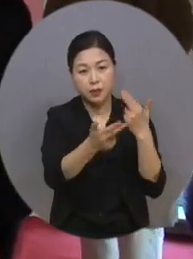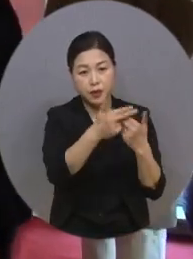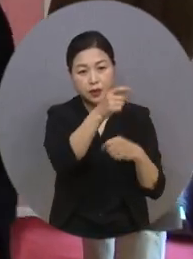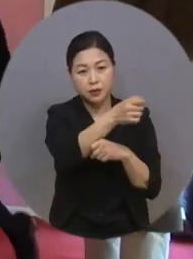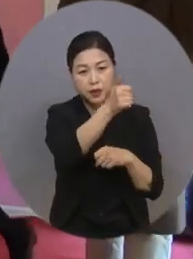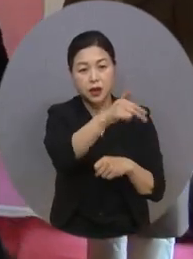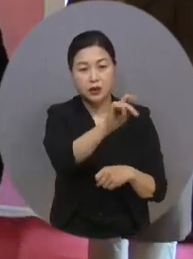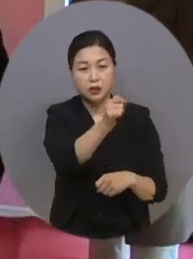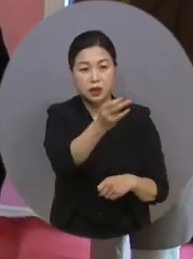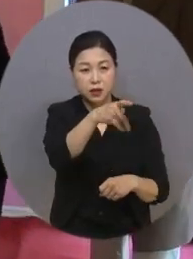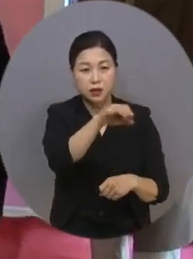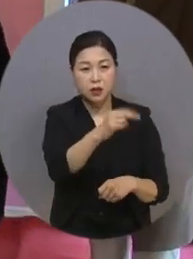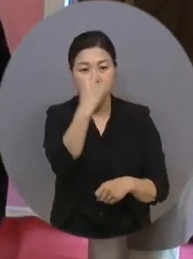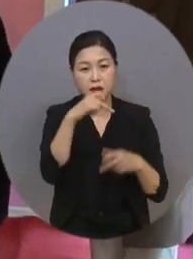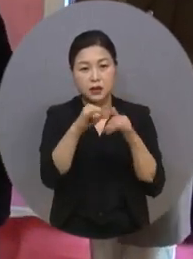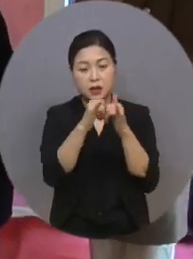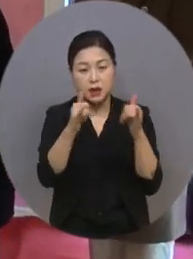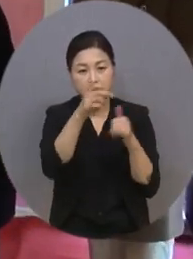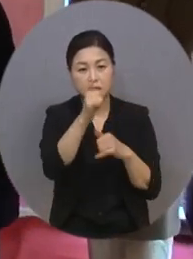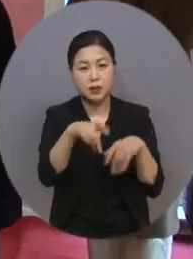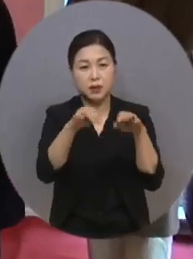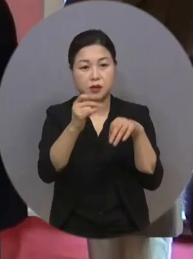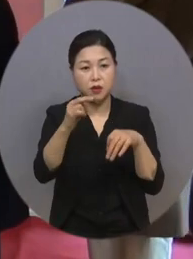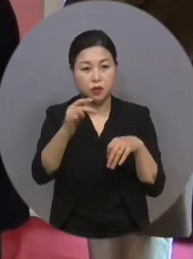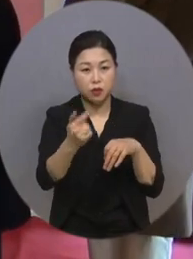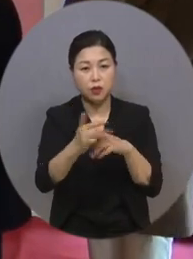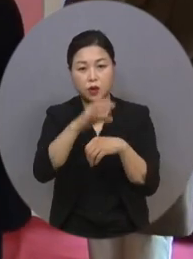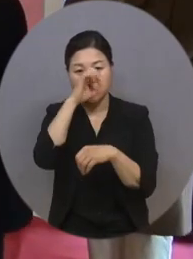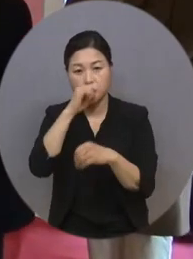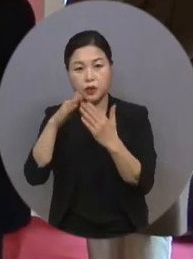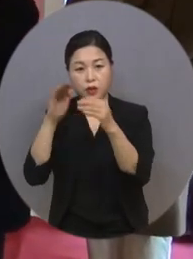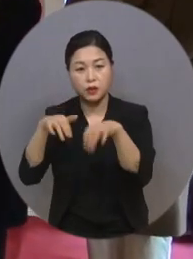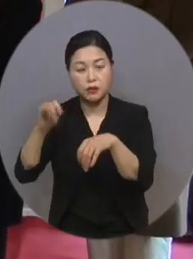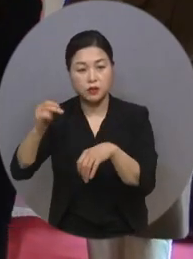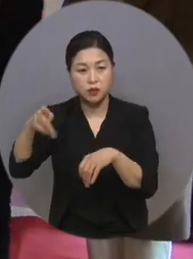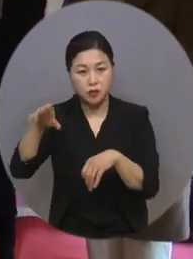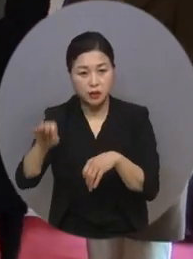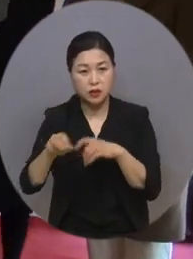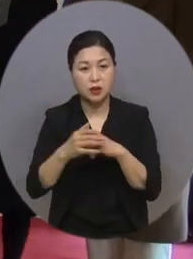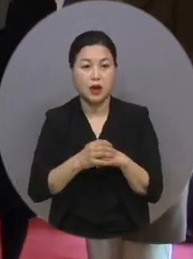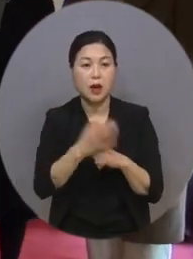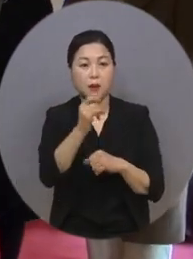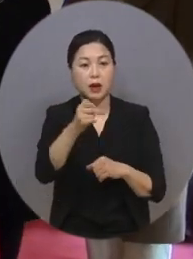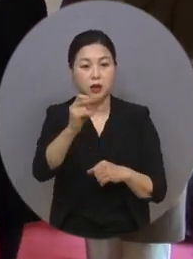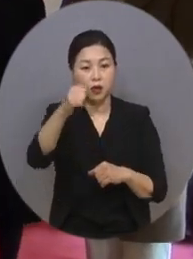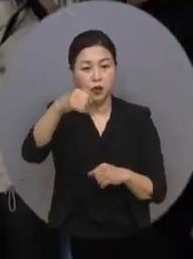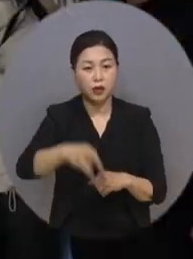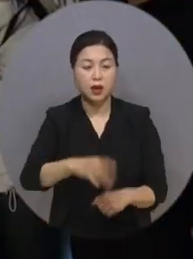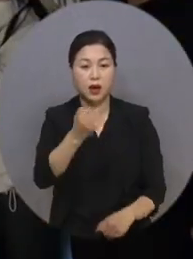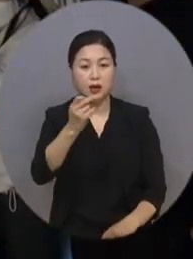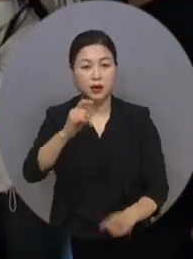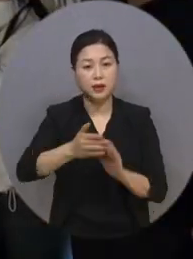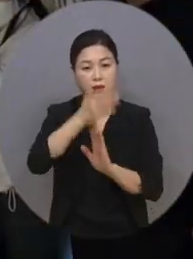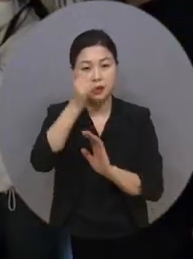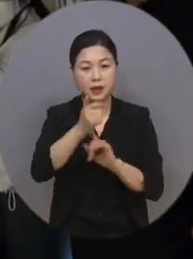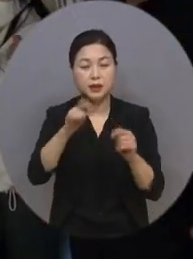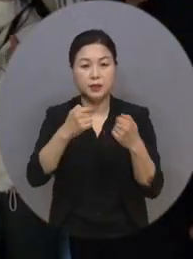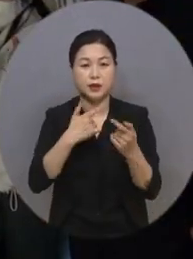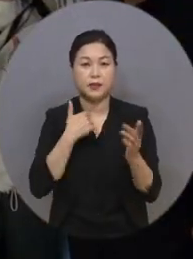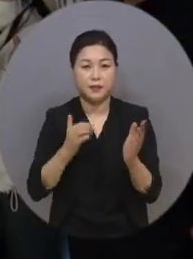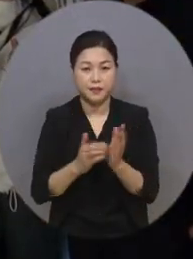정혜용, 시각장애인회장 김영돈, 좋은이웃 김소당 회장, 박경기 아산시장이 참석했습니다. 복지TV